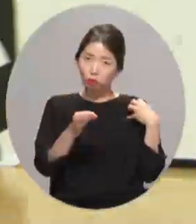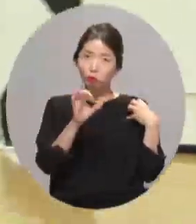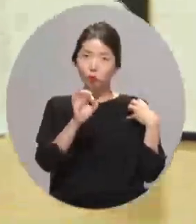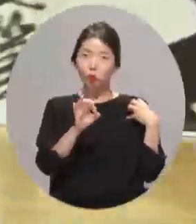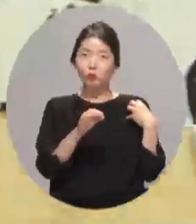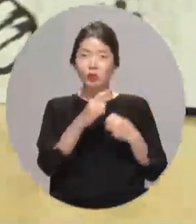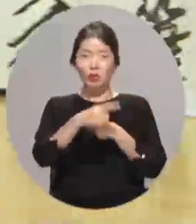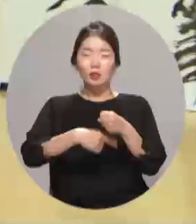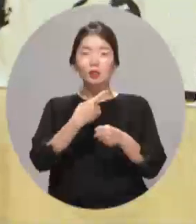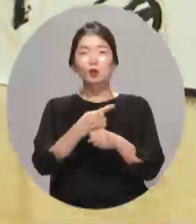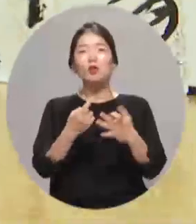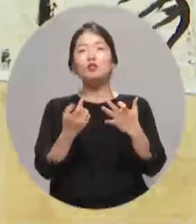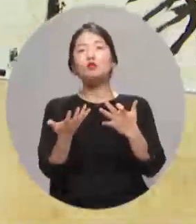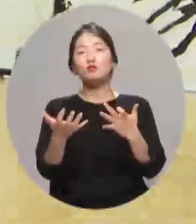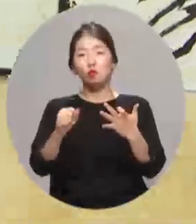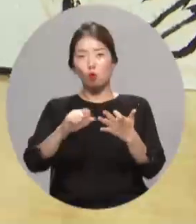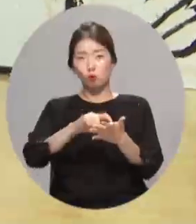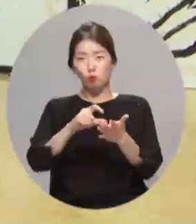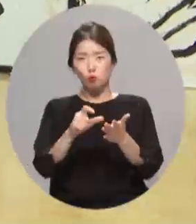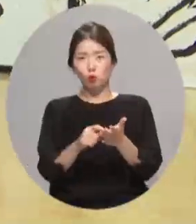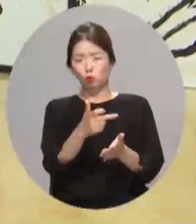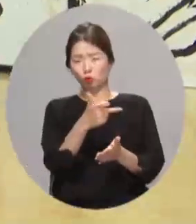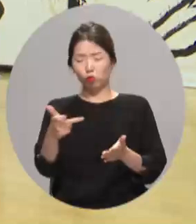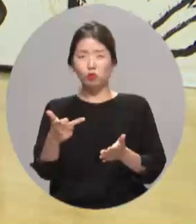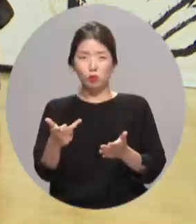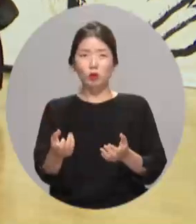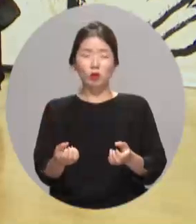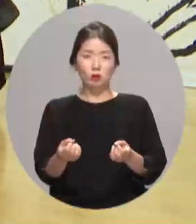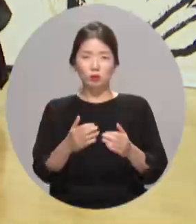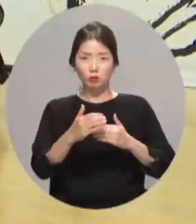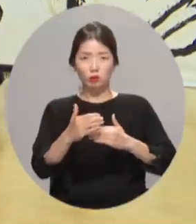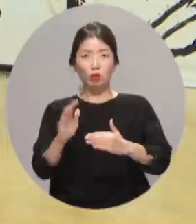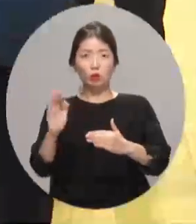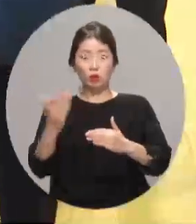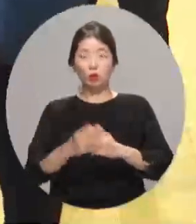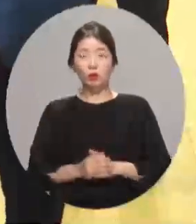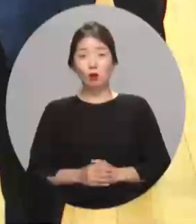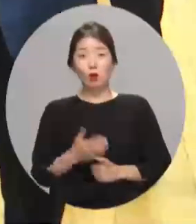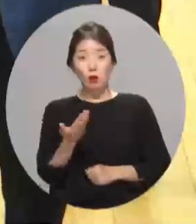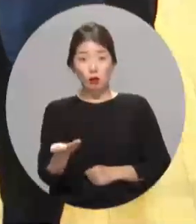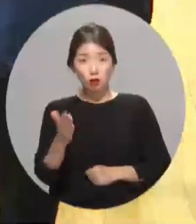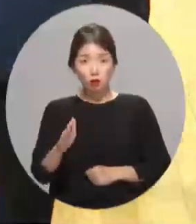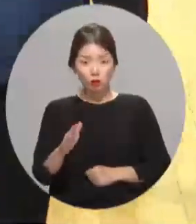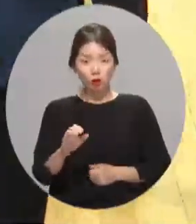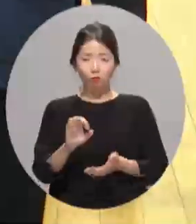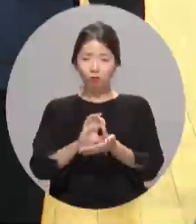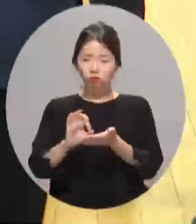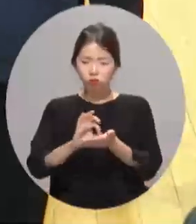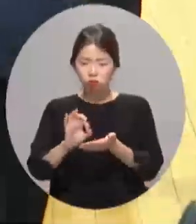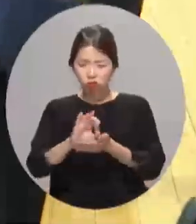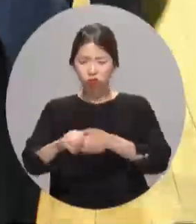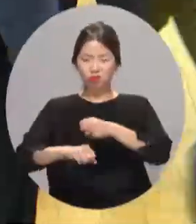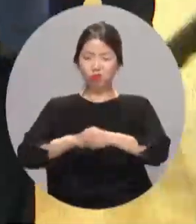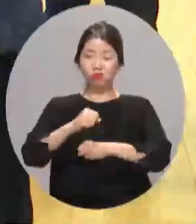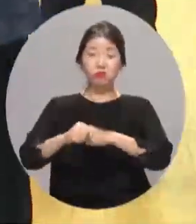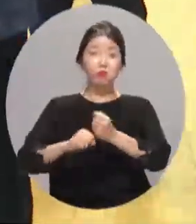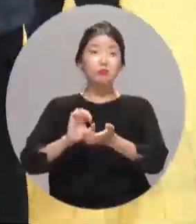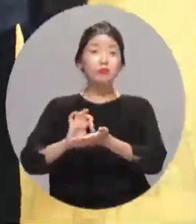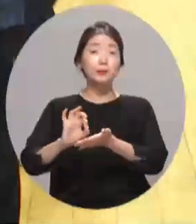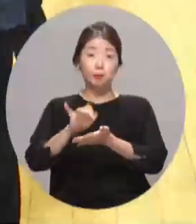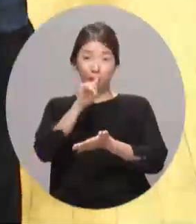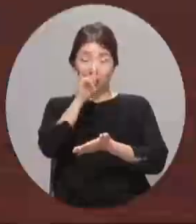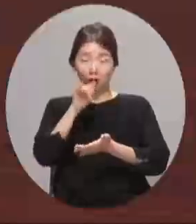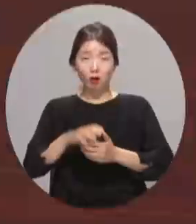예산이 연간 19억 원에 달할 정도로 규모 있는 대회로 성장했습니다. 하지만 예산 집행은 제멋대로인 것으로